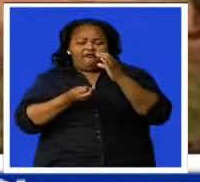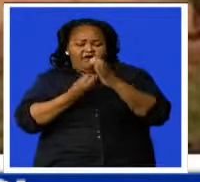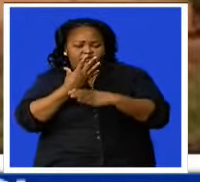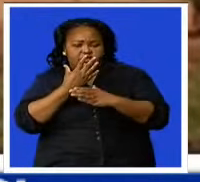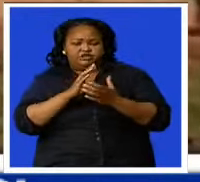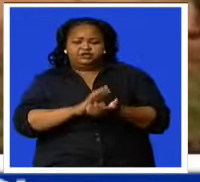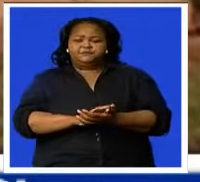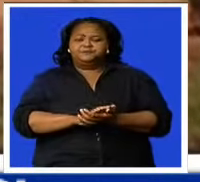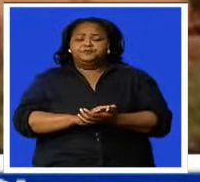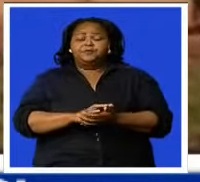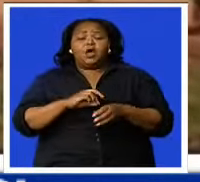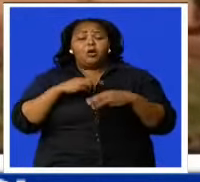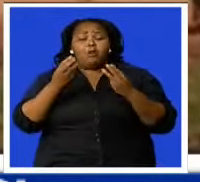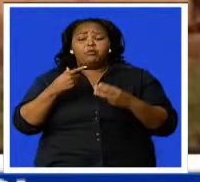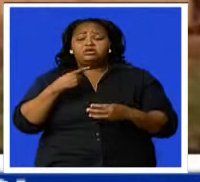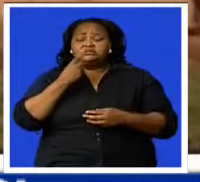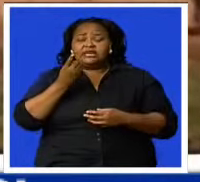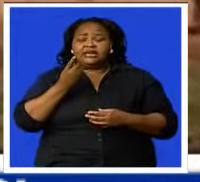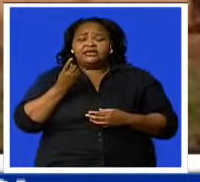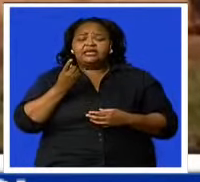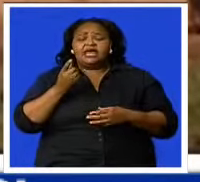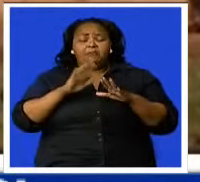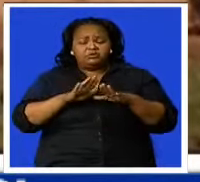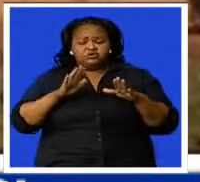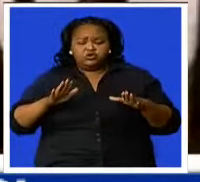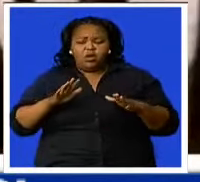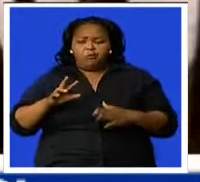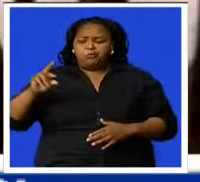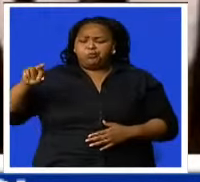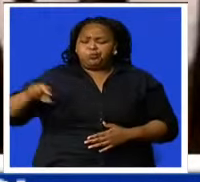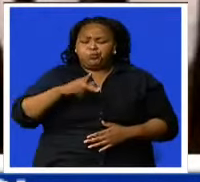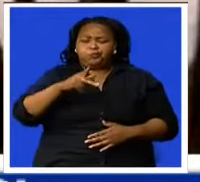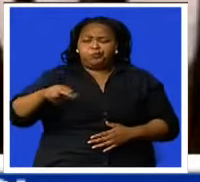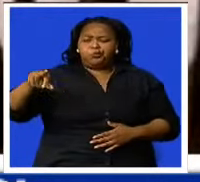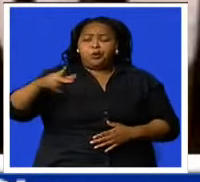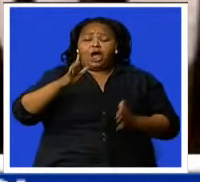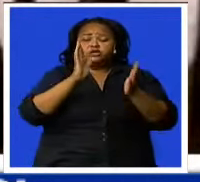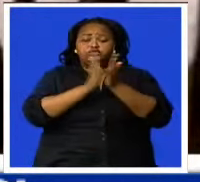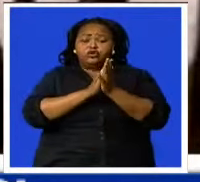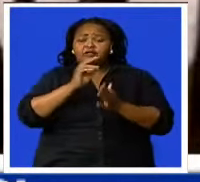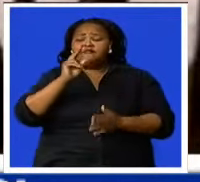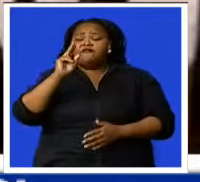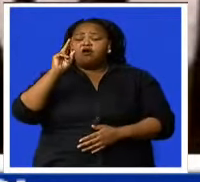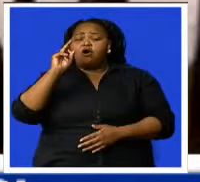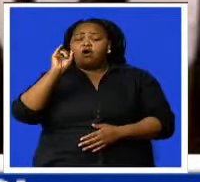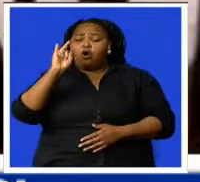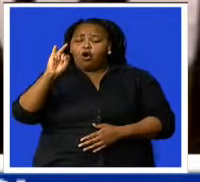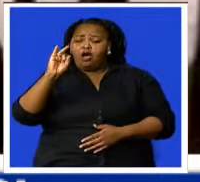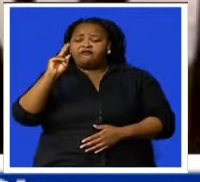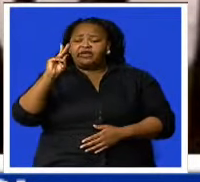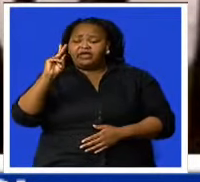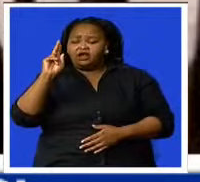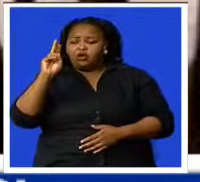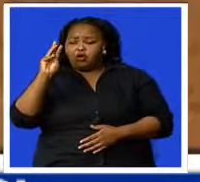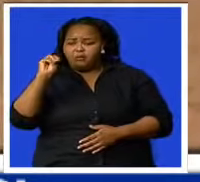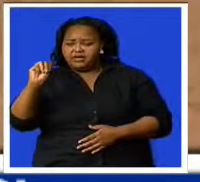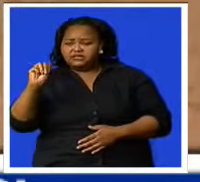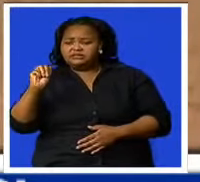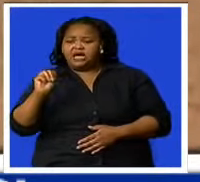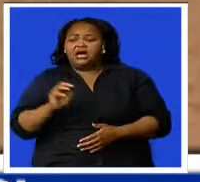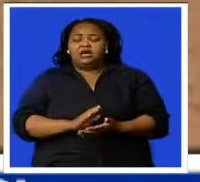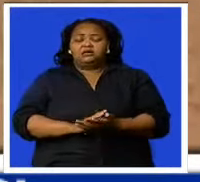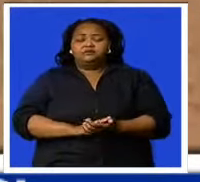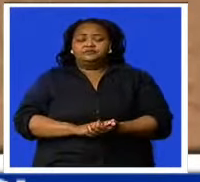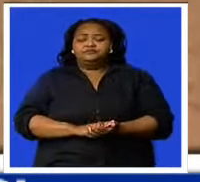sithi bantwana bebahamba emakhilomitha lalishumi nakubili kuya esikolweni lesifutane senzevane.